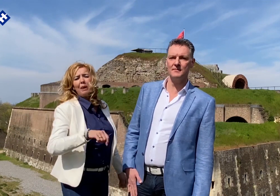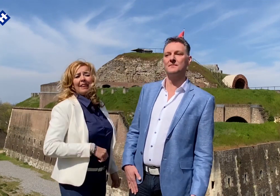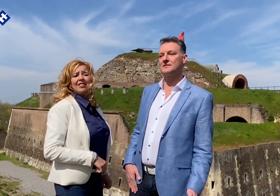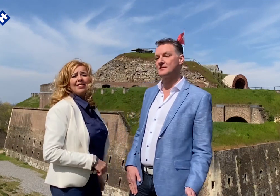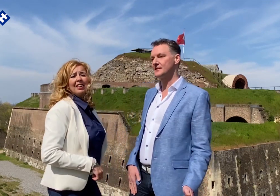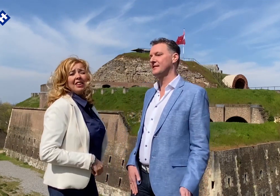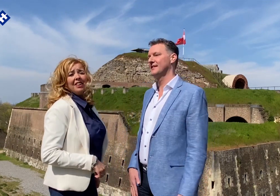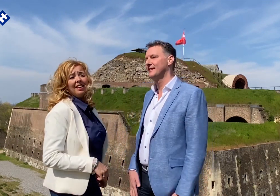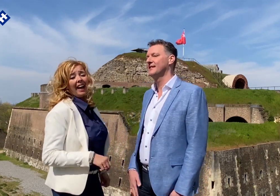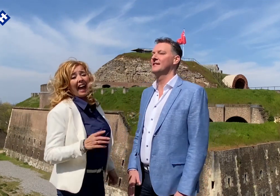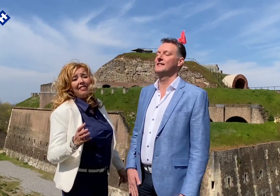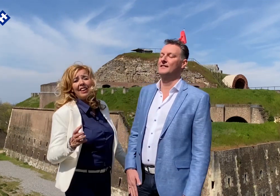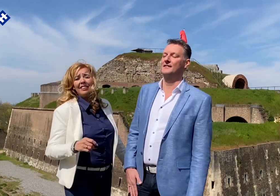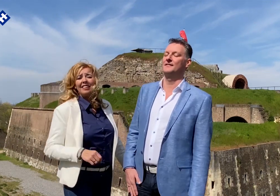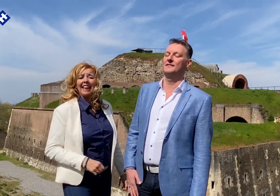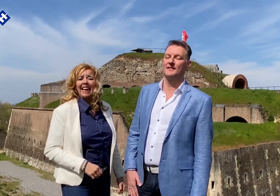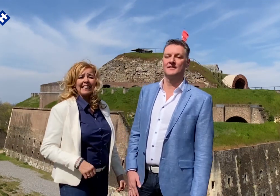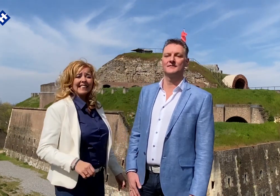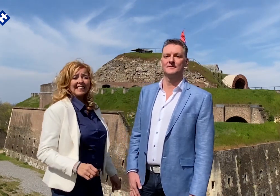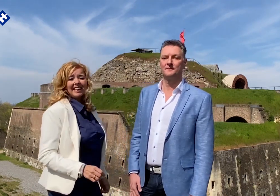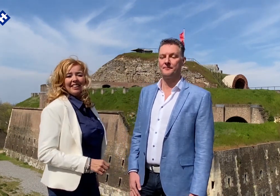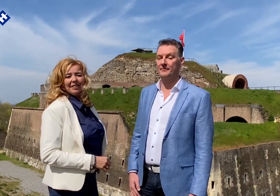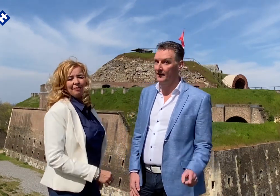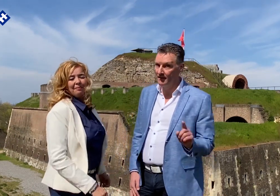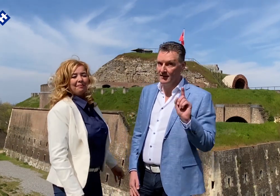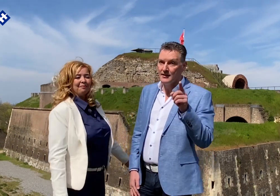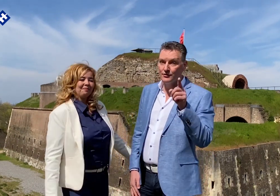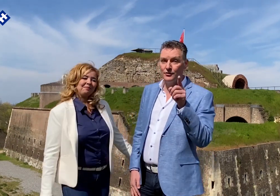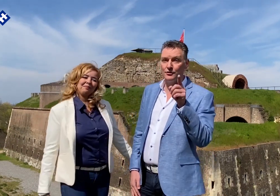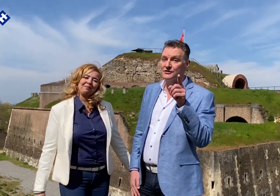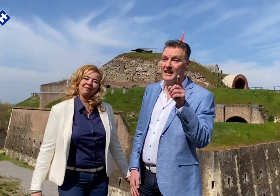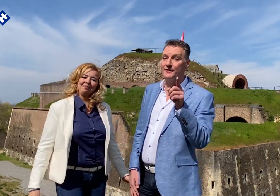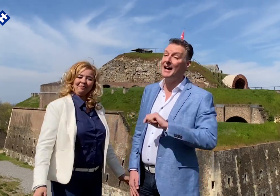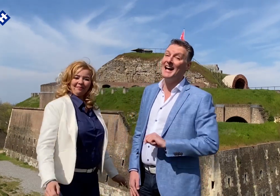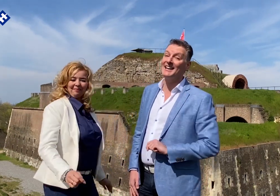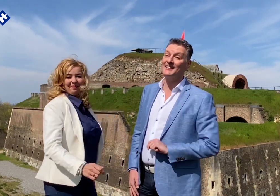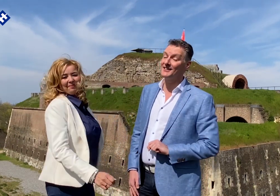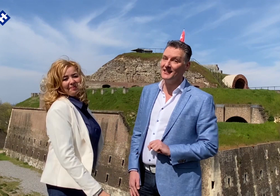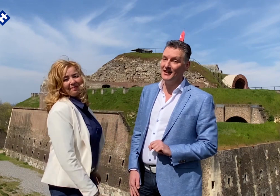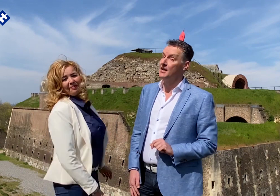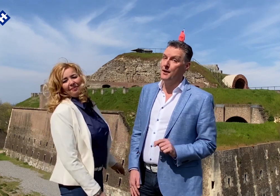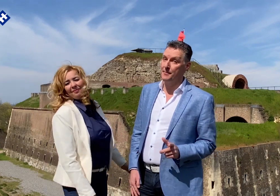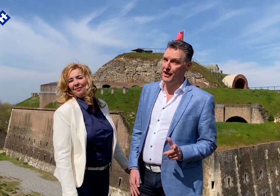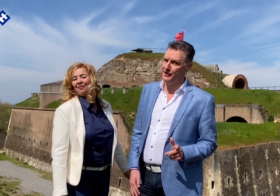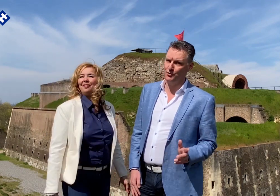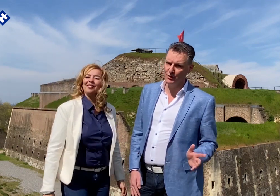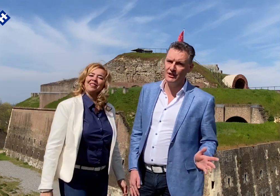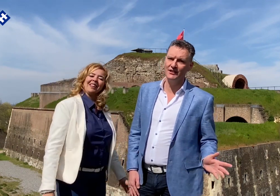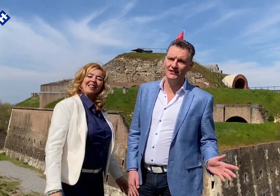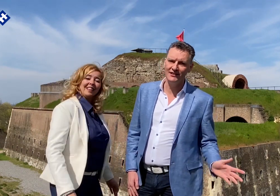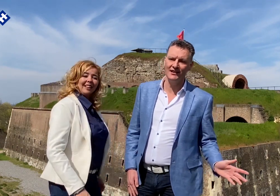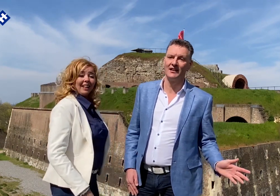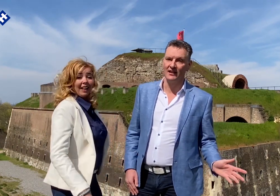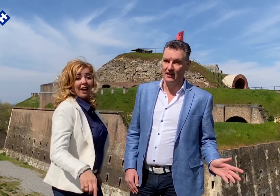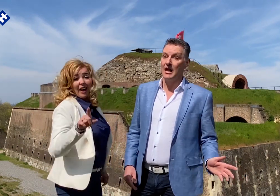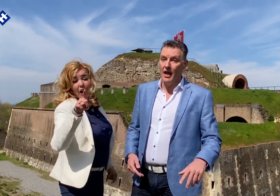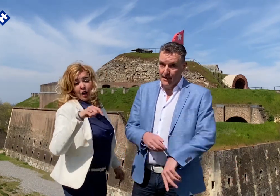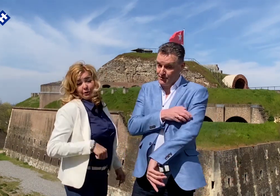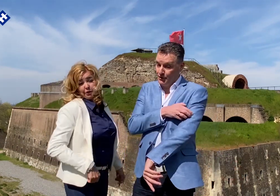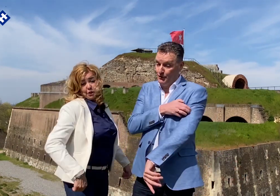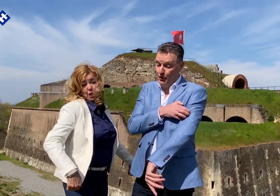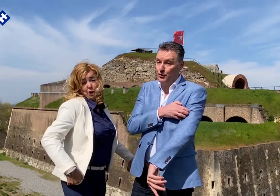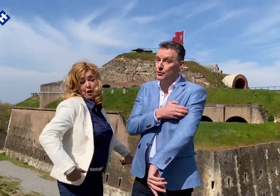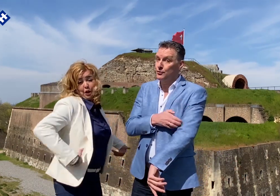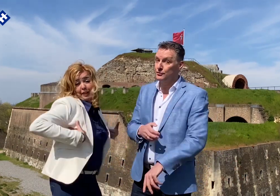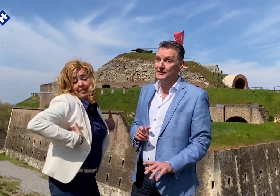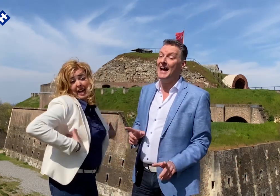Al dat zwetsen en dat kletsen. Door ons gevaten bij de wien.